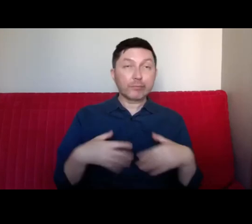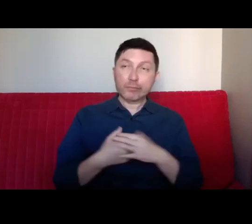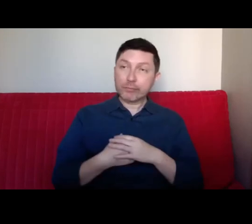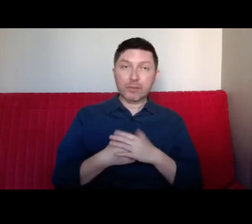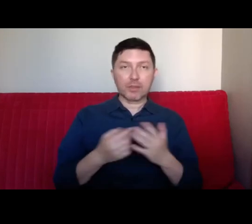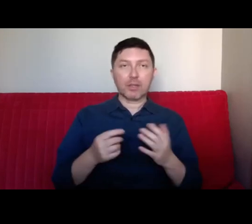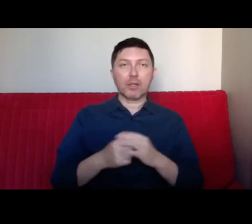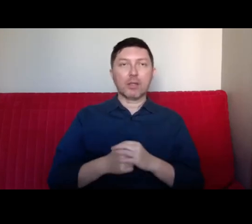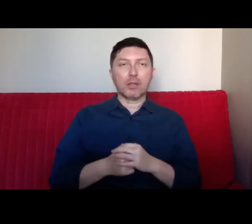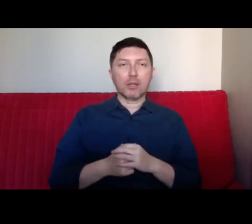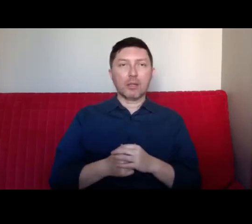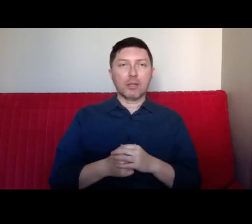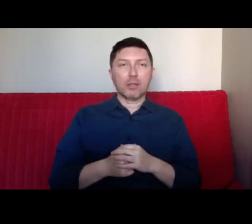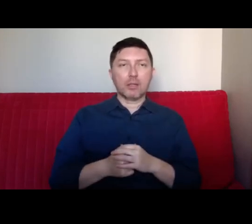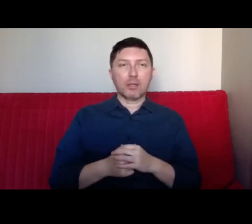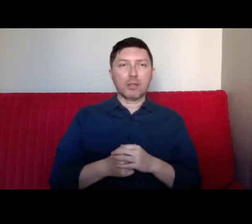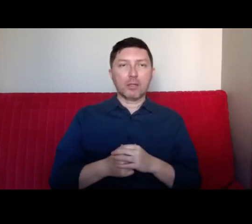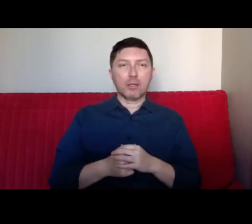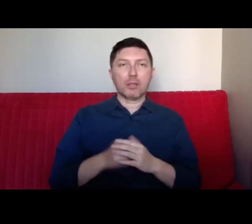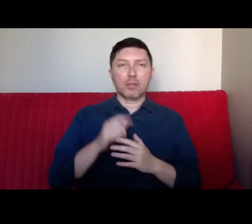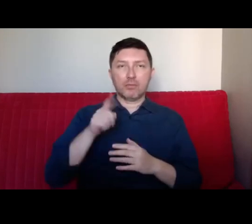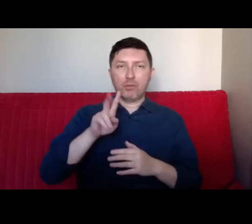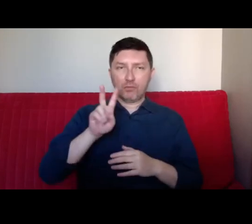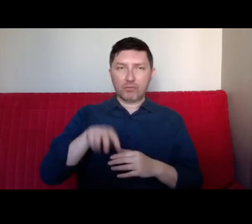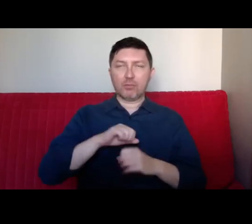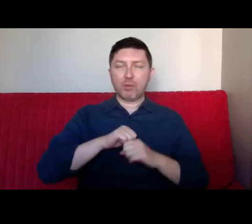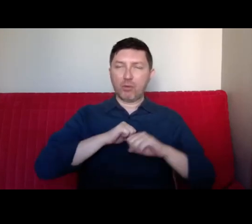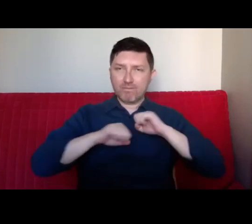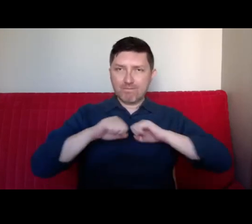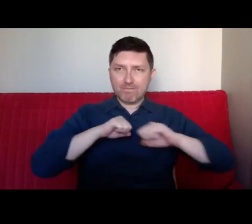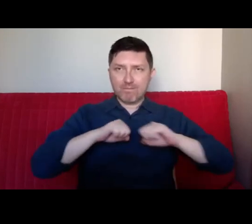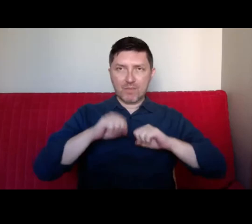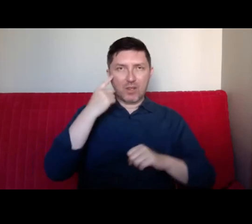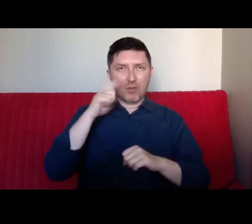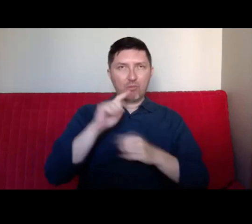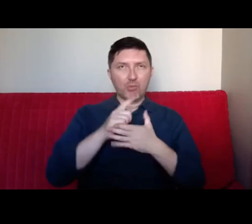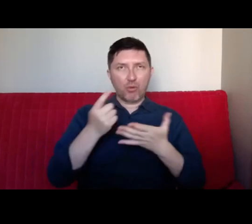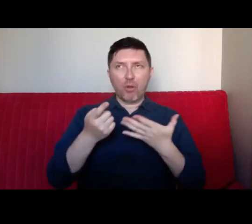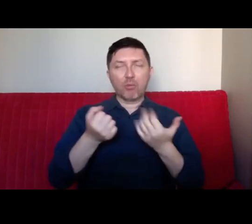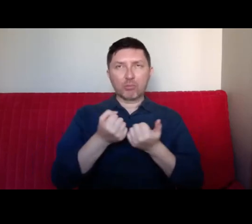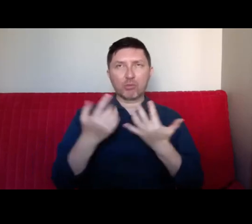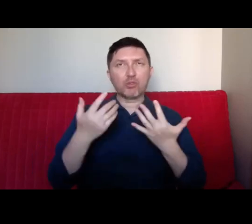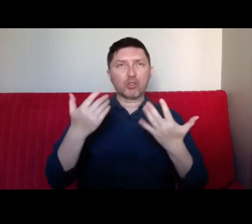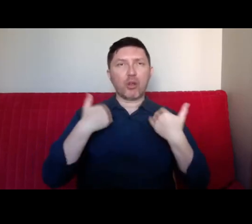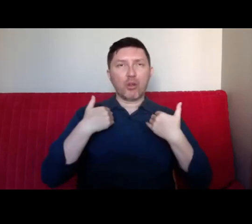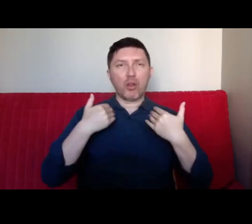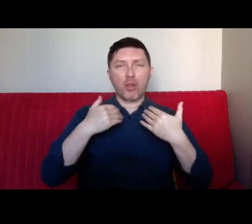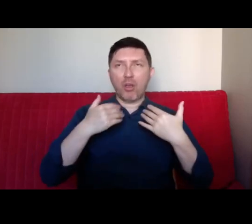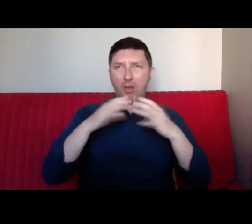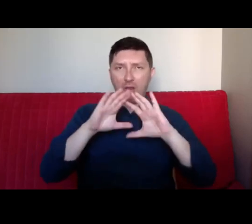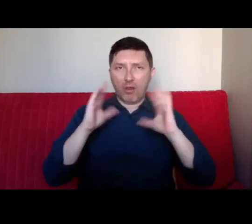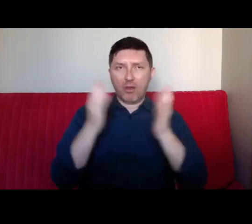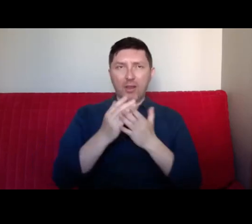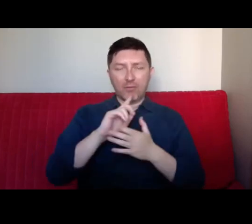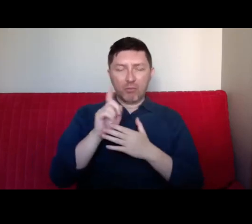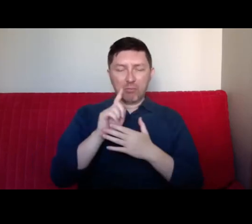moteur qui va ensuite développer le réseau avec d'autres acteurs. Et là, c'est aussi très important de ne pas rester dans la bulle du prestataire de